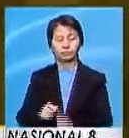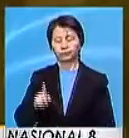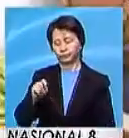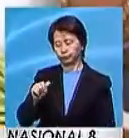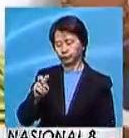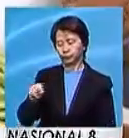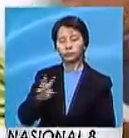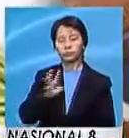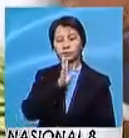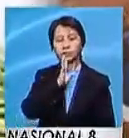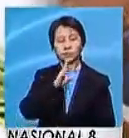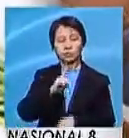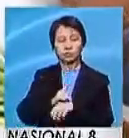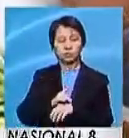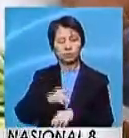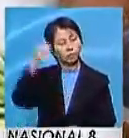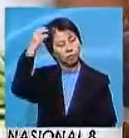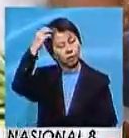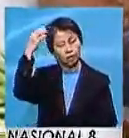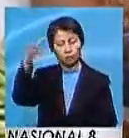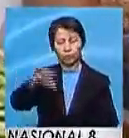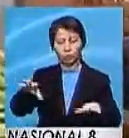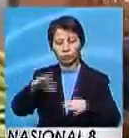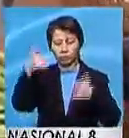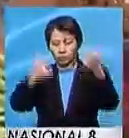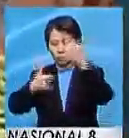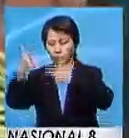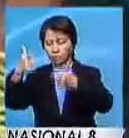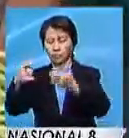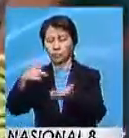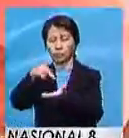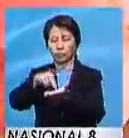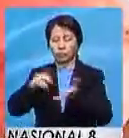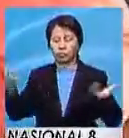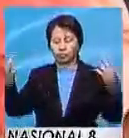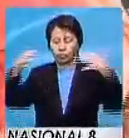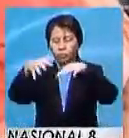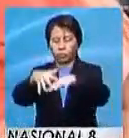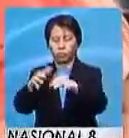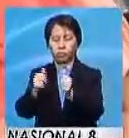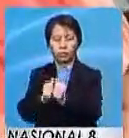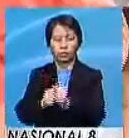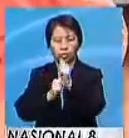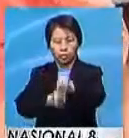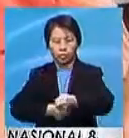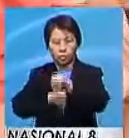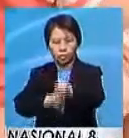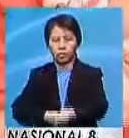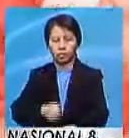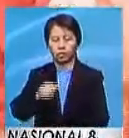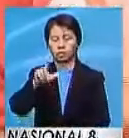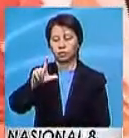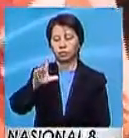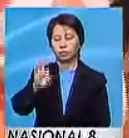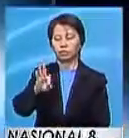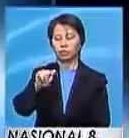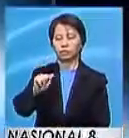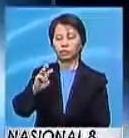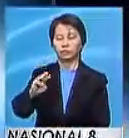berkata demikian di Kuala Langat selepas membuat lawatan ke pusat pengumpulan hasil ladang Farma.